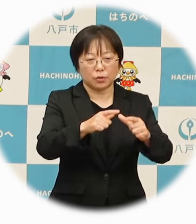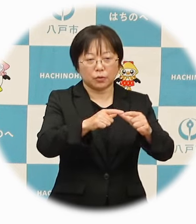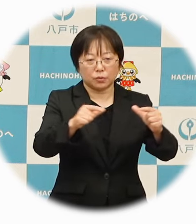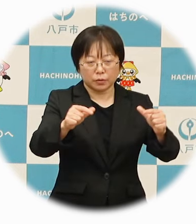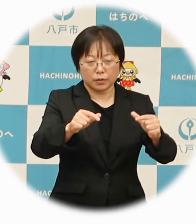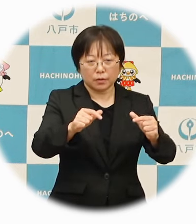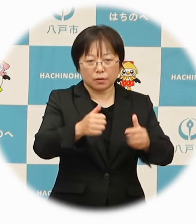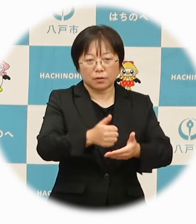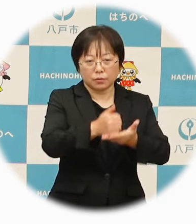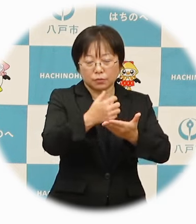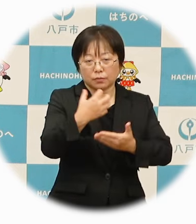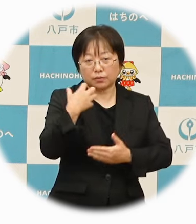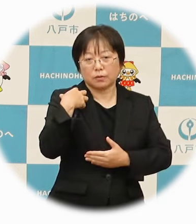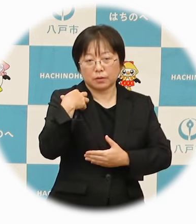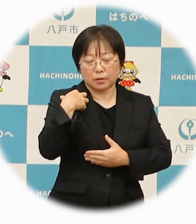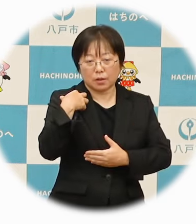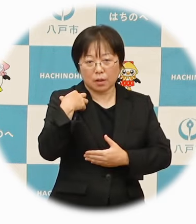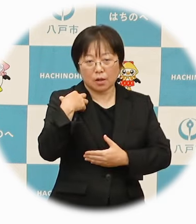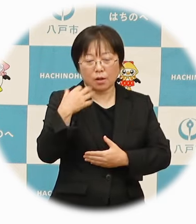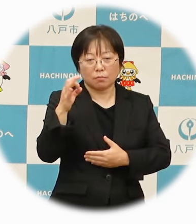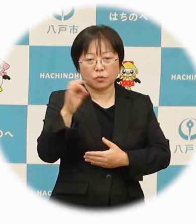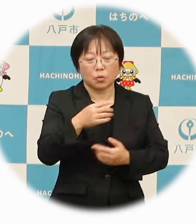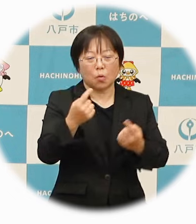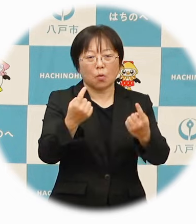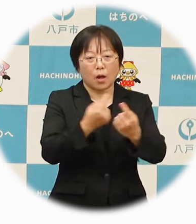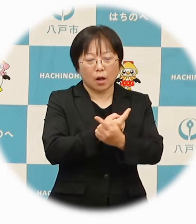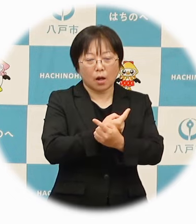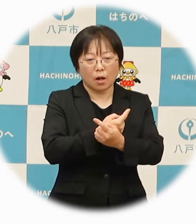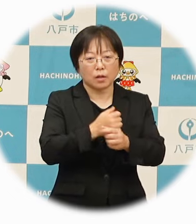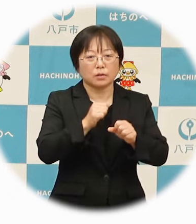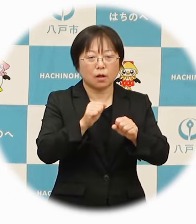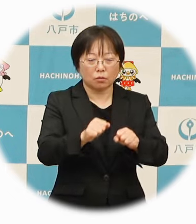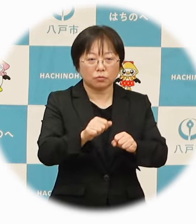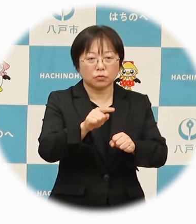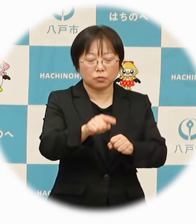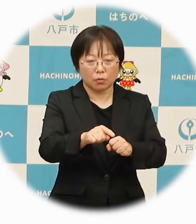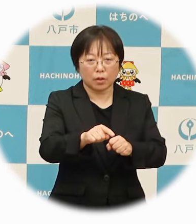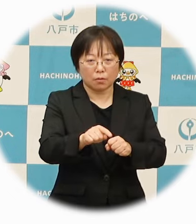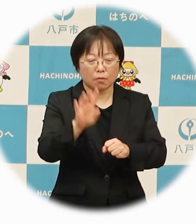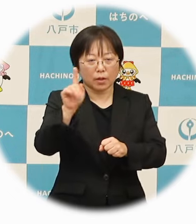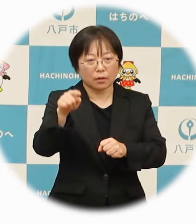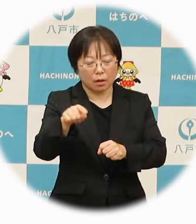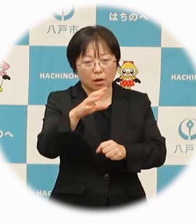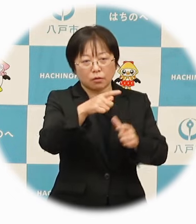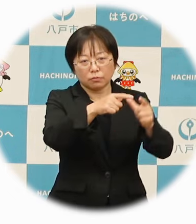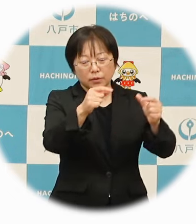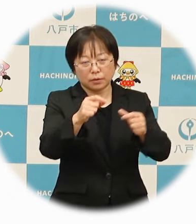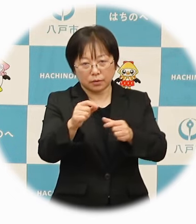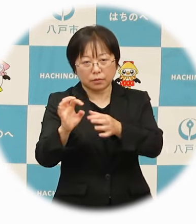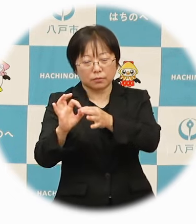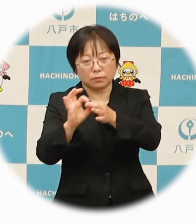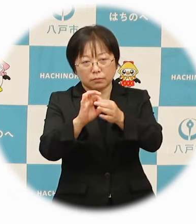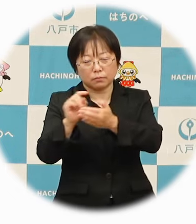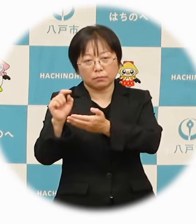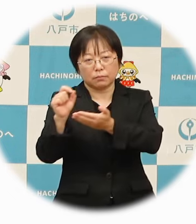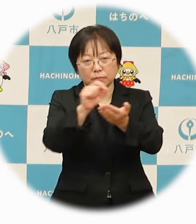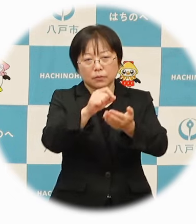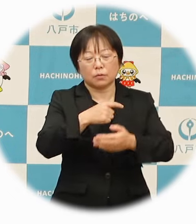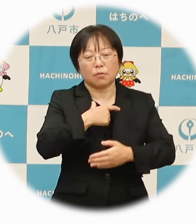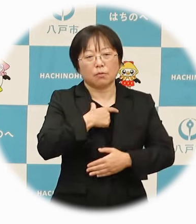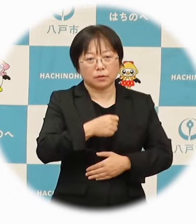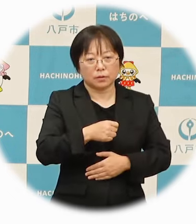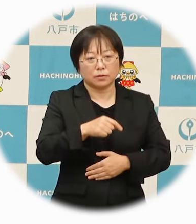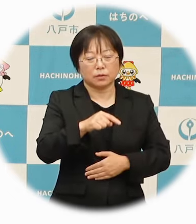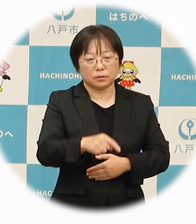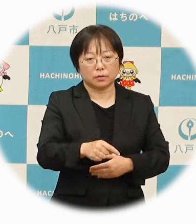による学校給食費無償化の実施に向けた国への働きかけと、県が実施する学